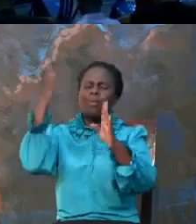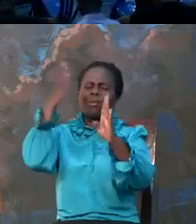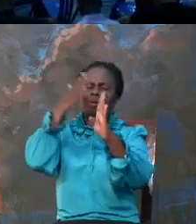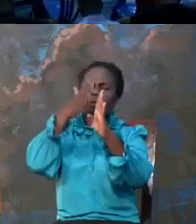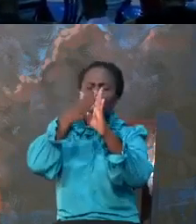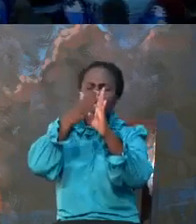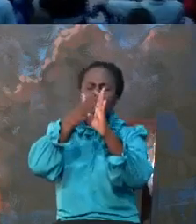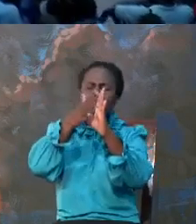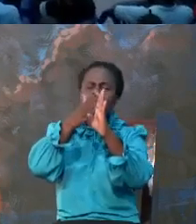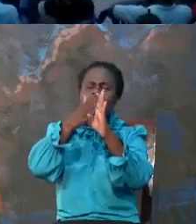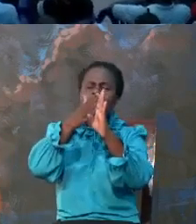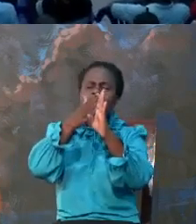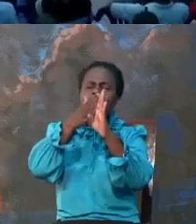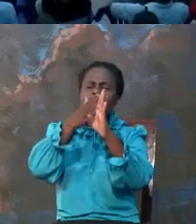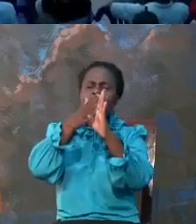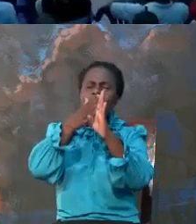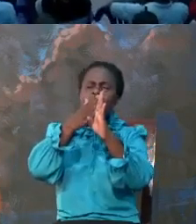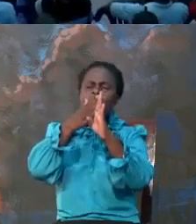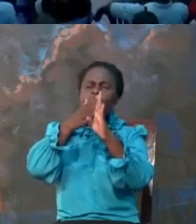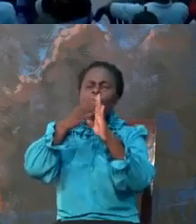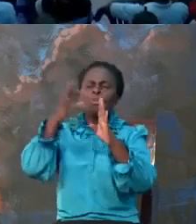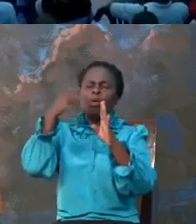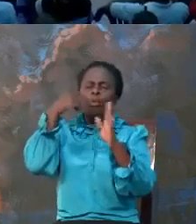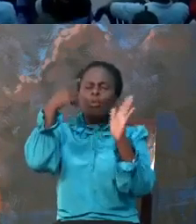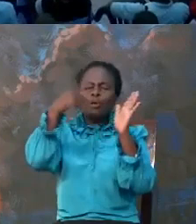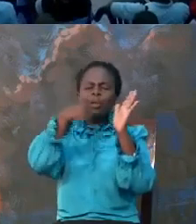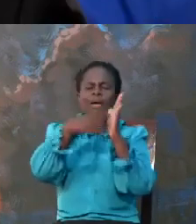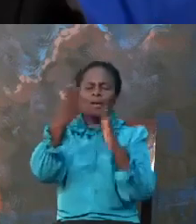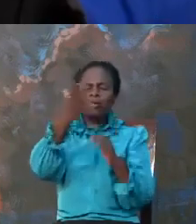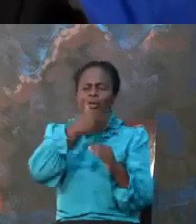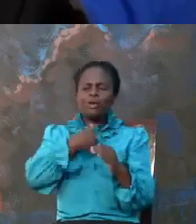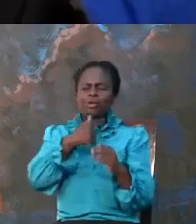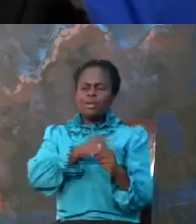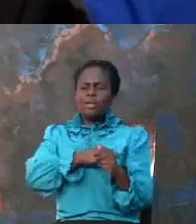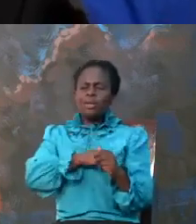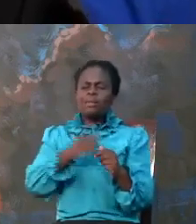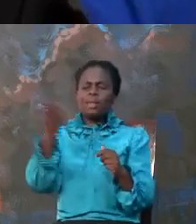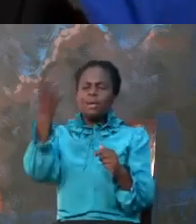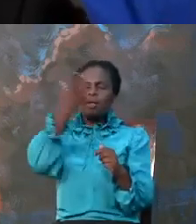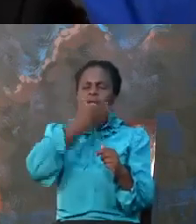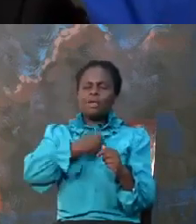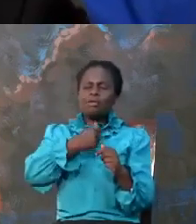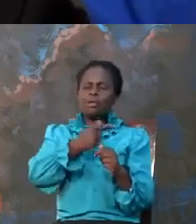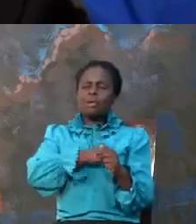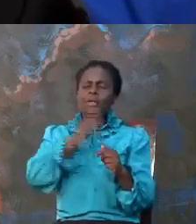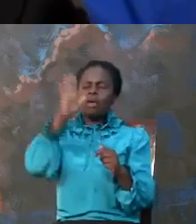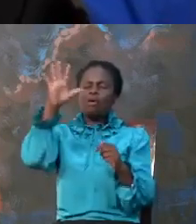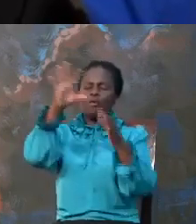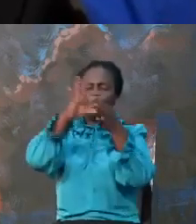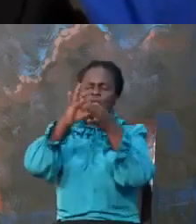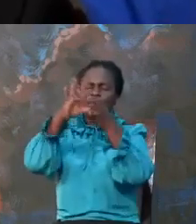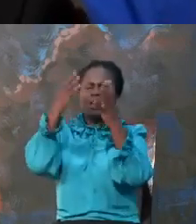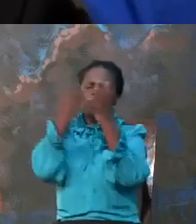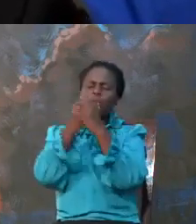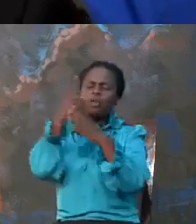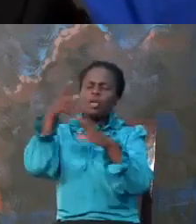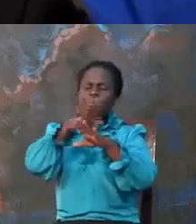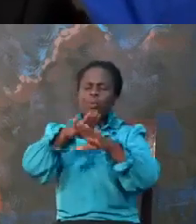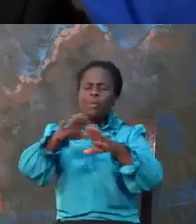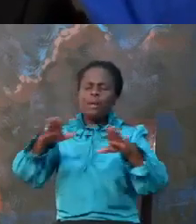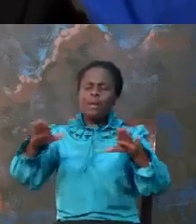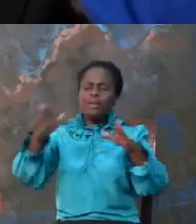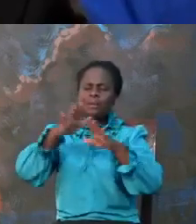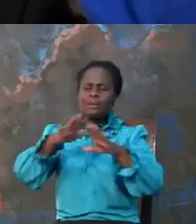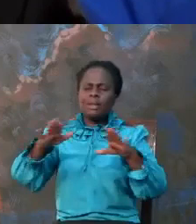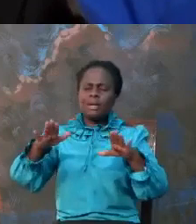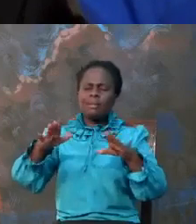kwamba utashi wetu na utashi wako vijumuike pamoja na kuwa mahali salama, ndivyo ambavyo